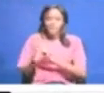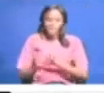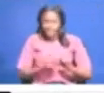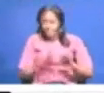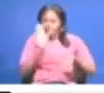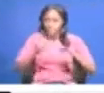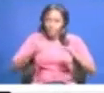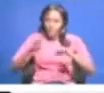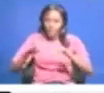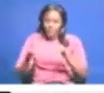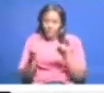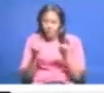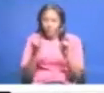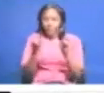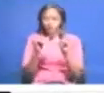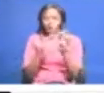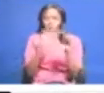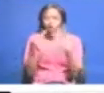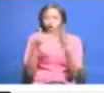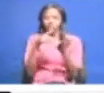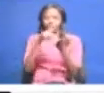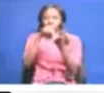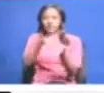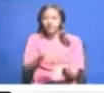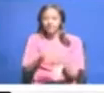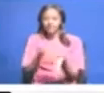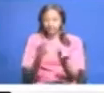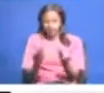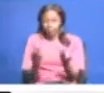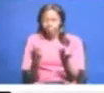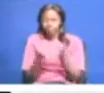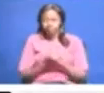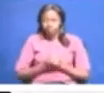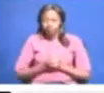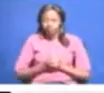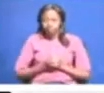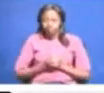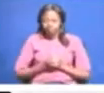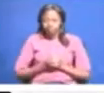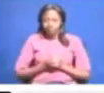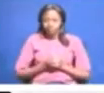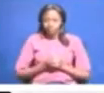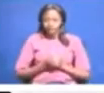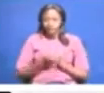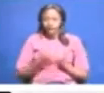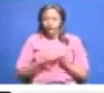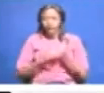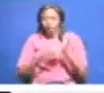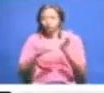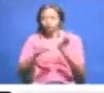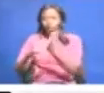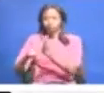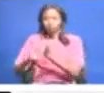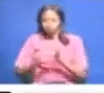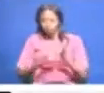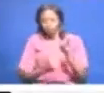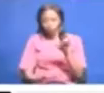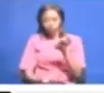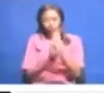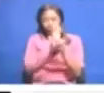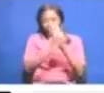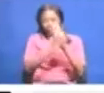hapa wakiwa wanafanya maandalizi, wanaonyesha weledi wao kabisa